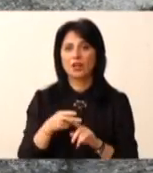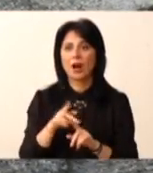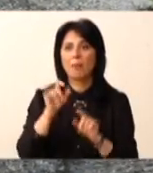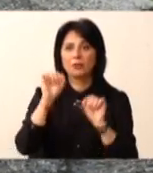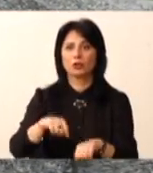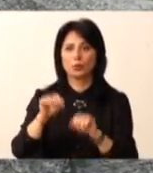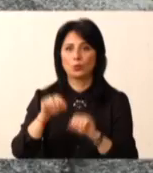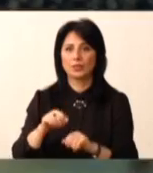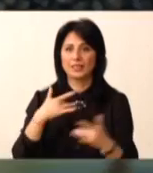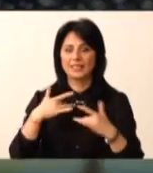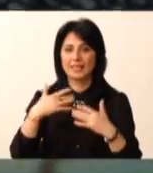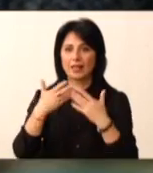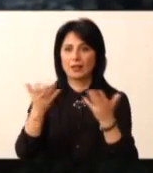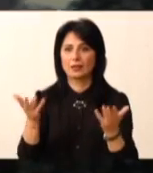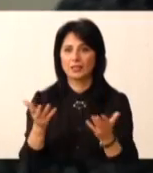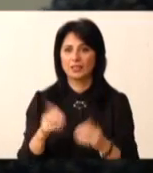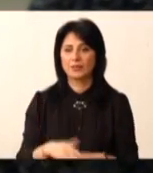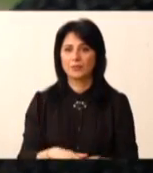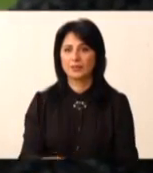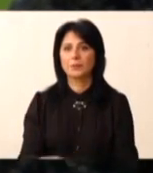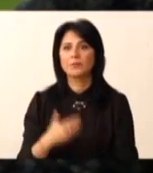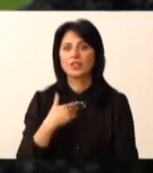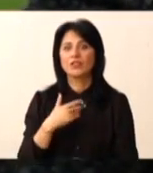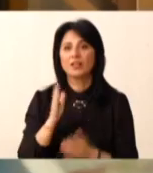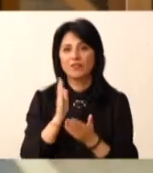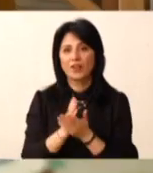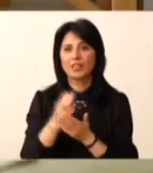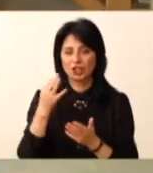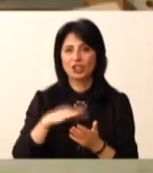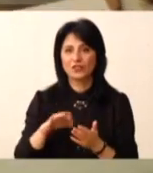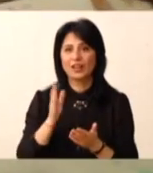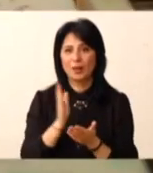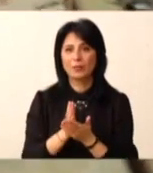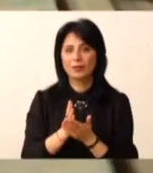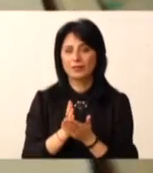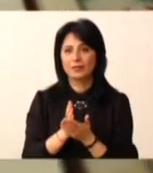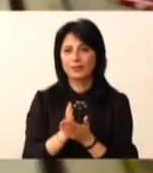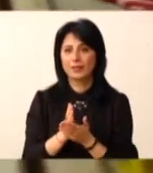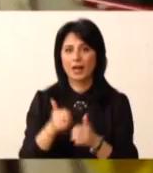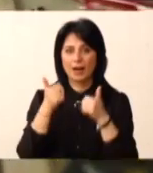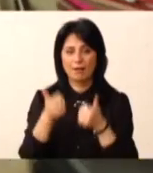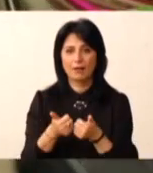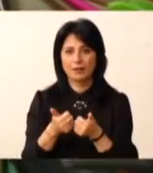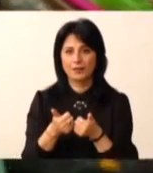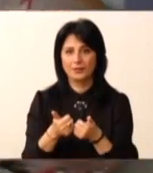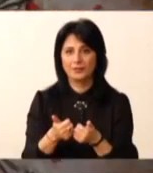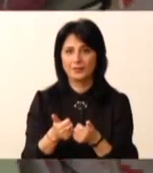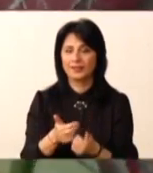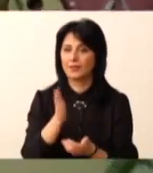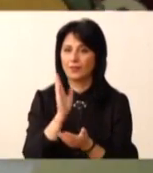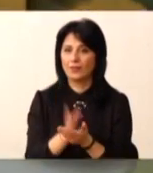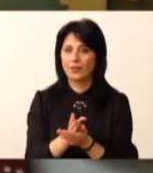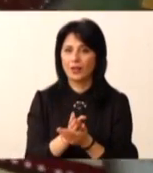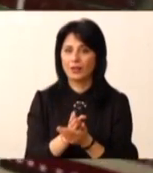ამდენ შეძლებდნენ სცენაზე. დავის სიძომი ვარ ჩვენ, მაგრამ ვართ კარგი,